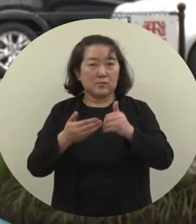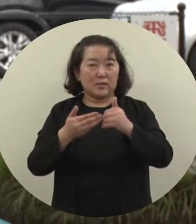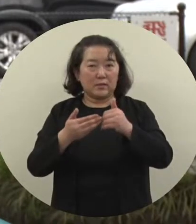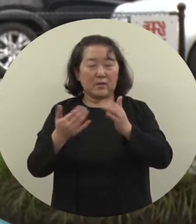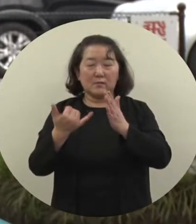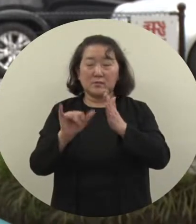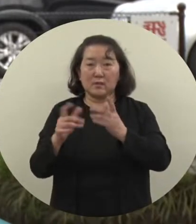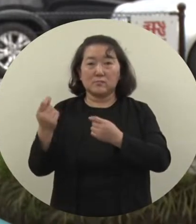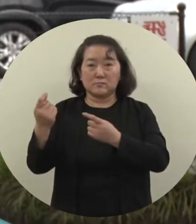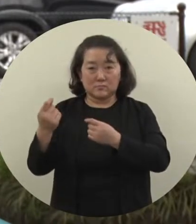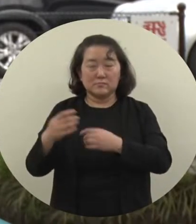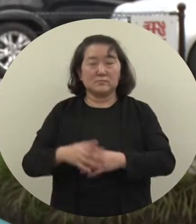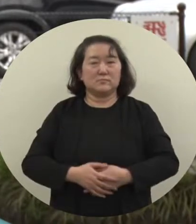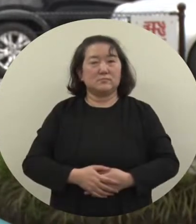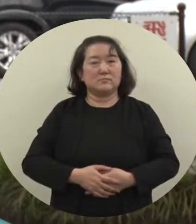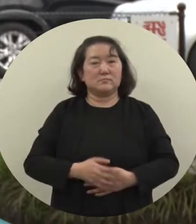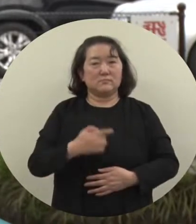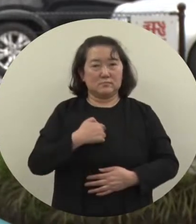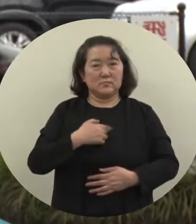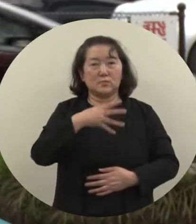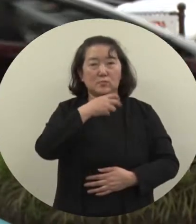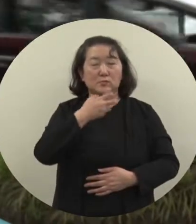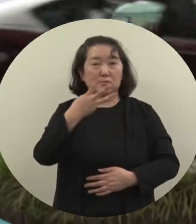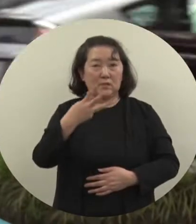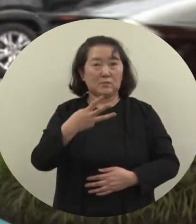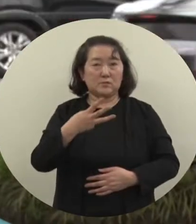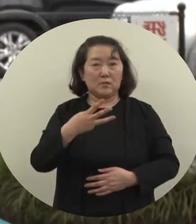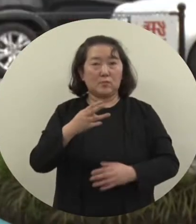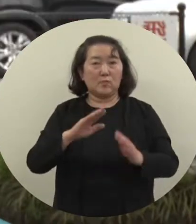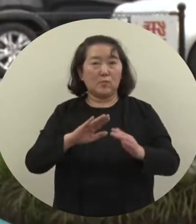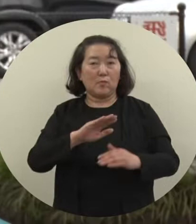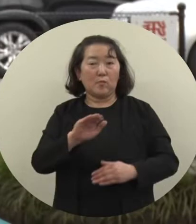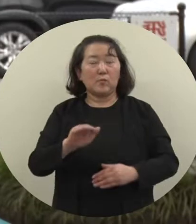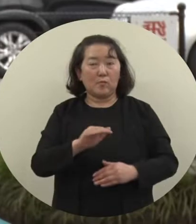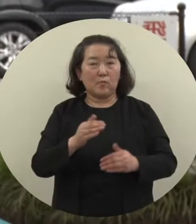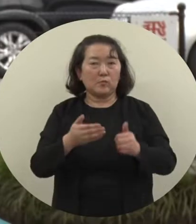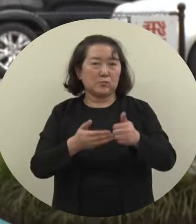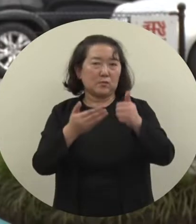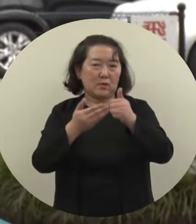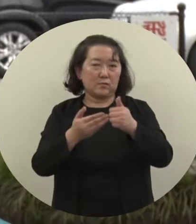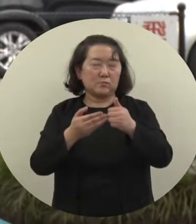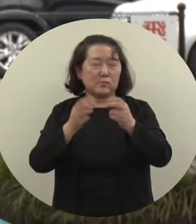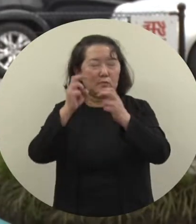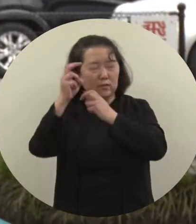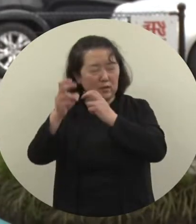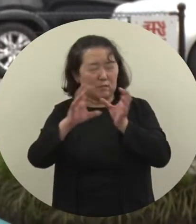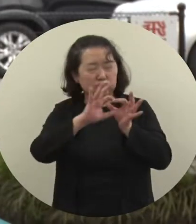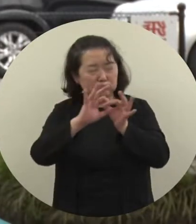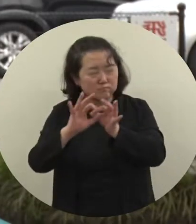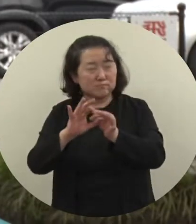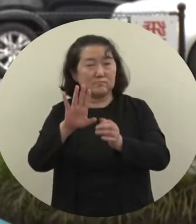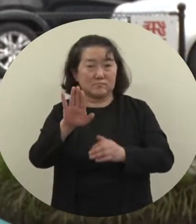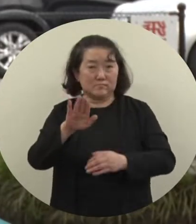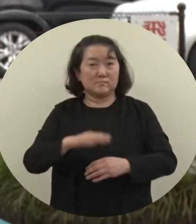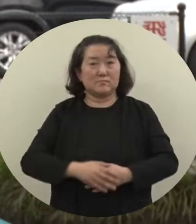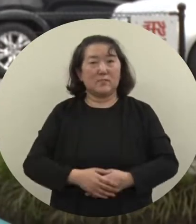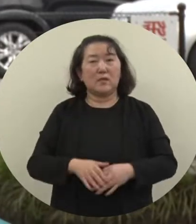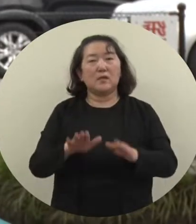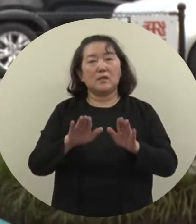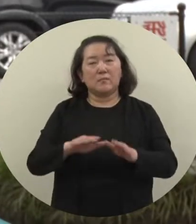なんですよね。 はい、私も3歳になる子どもを育てているんですけども、本当に悩みが尽きません